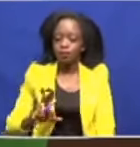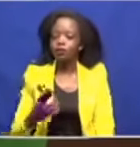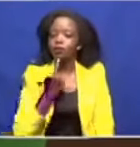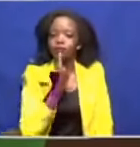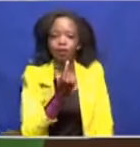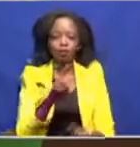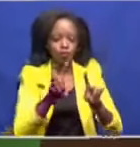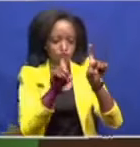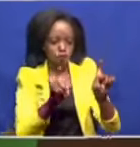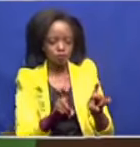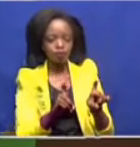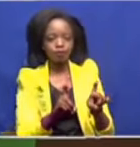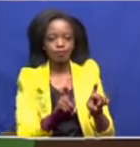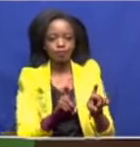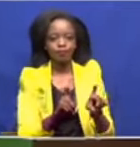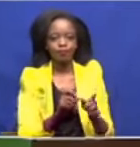kuwauliza swali,